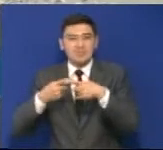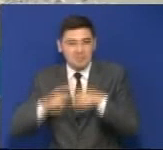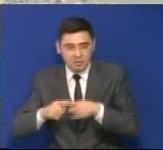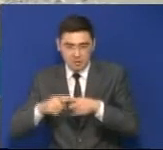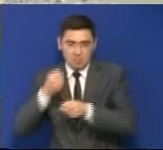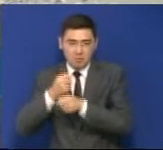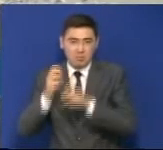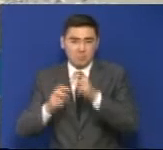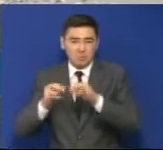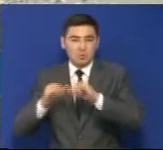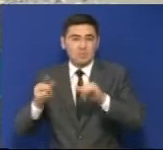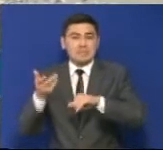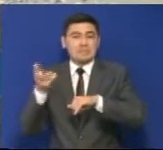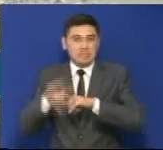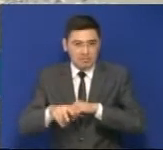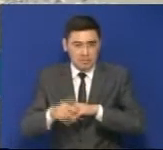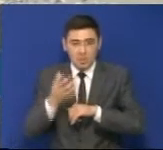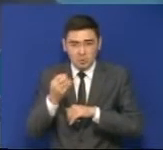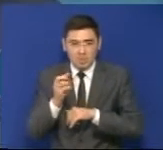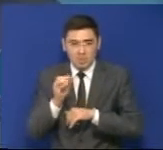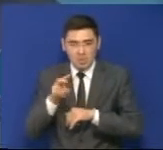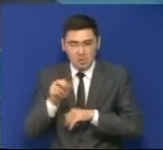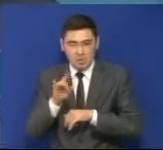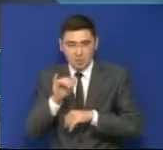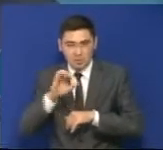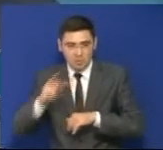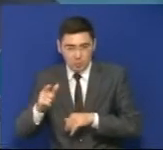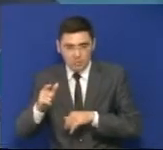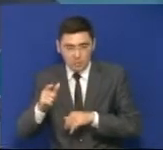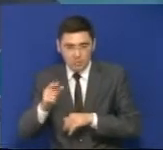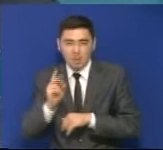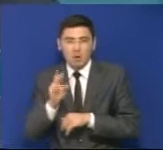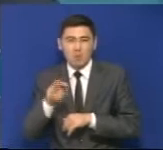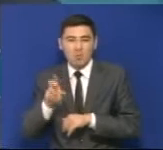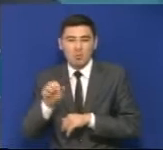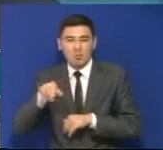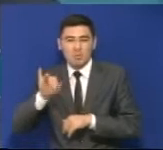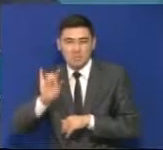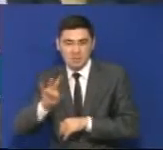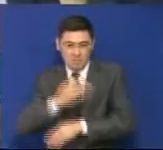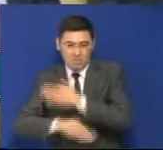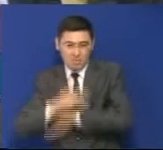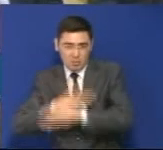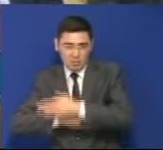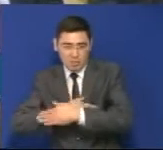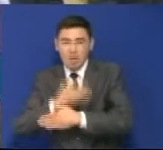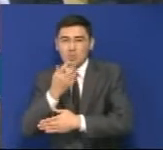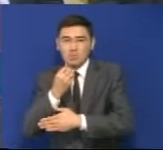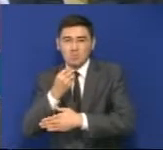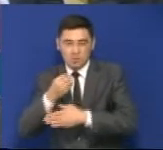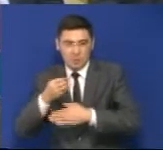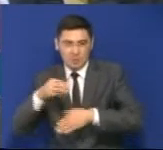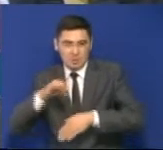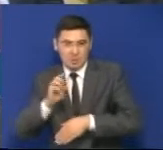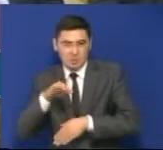жүзеге асырмақ. Сондай-ақ Қазақстанда құрастырылатын Беларусьтің астық және жем шөп жинайтын комбайндарының өндірісі ұлғайтылады. Көп ұзамай Минск